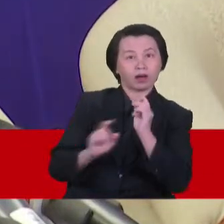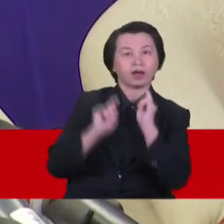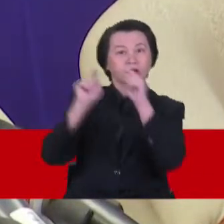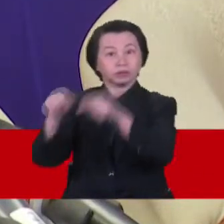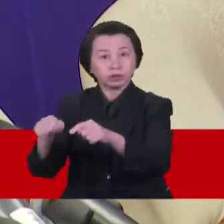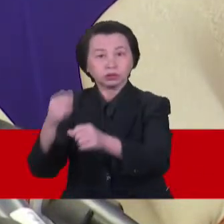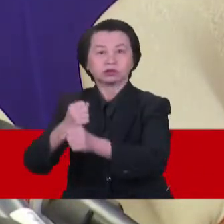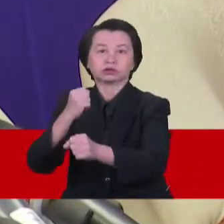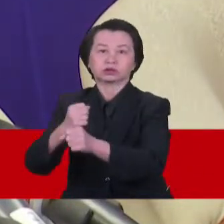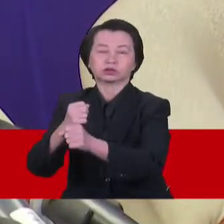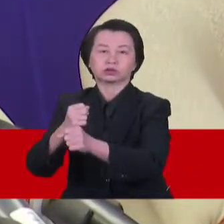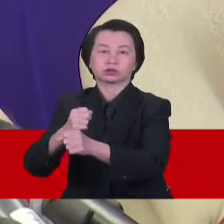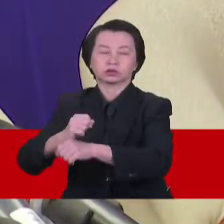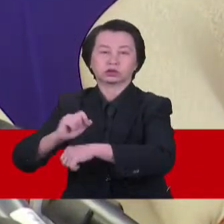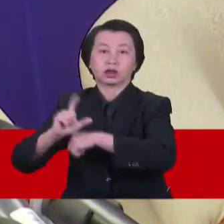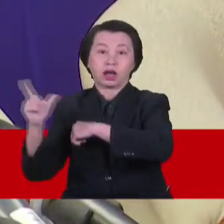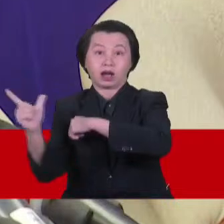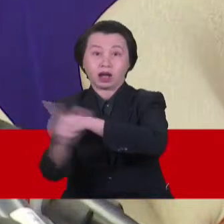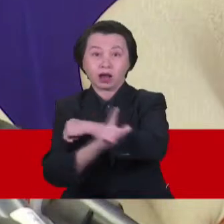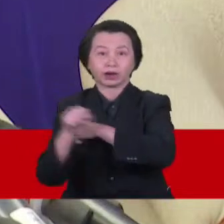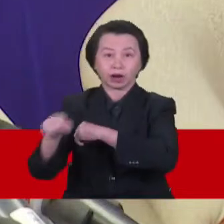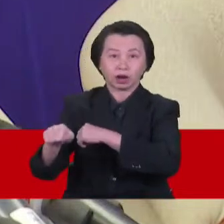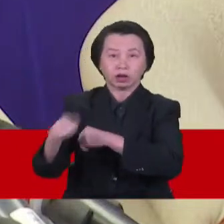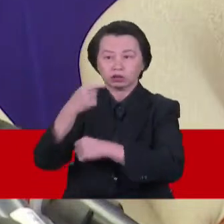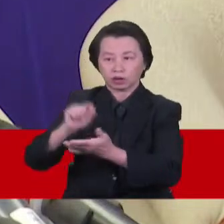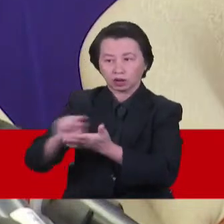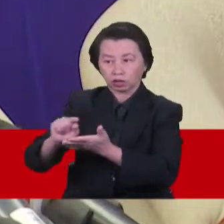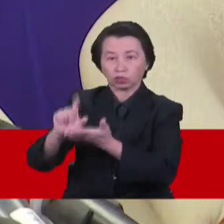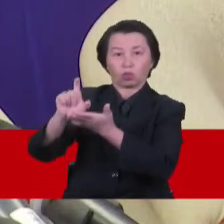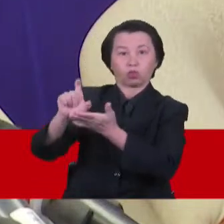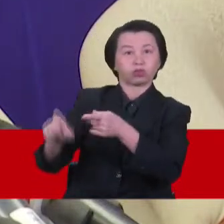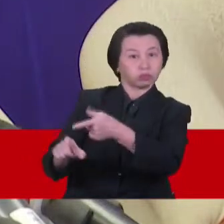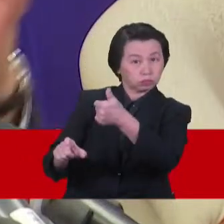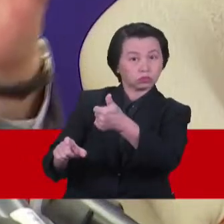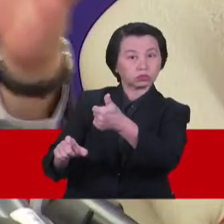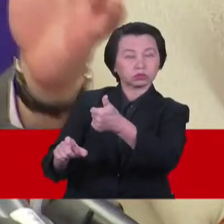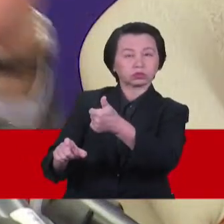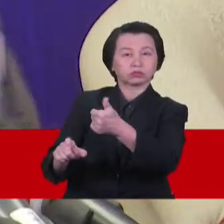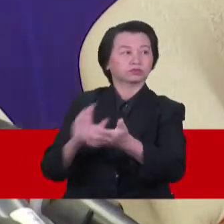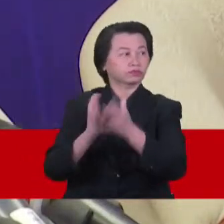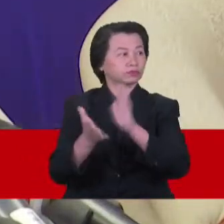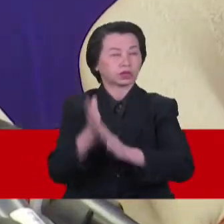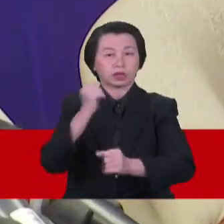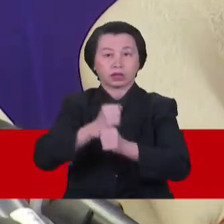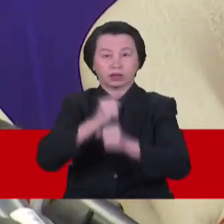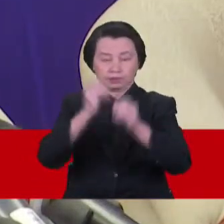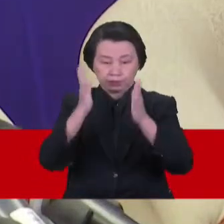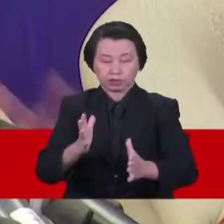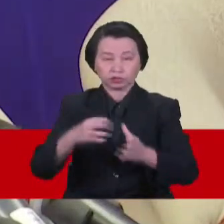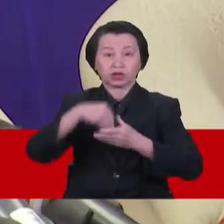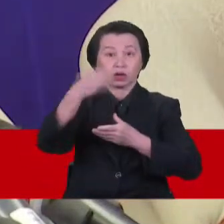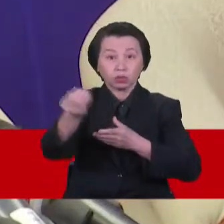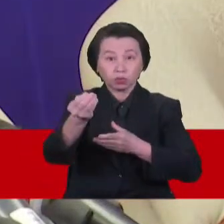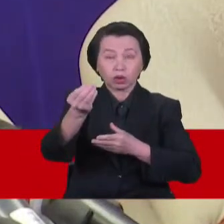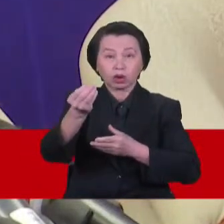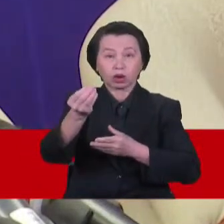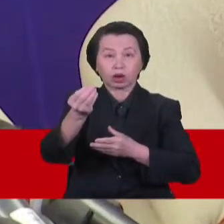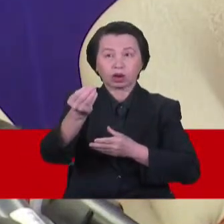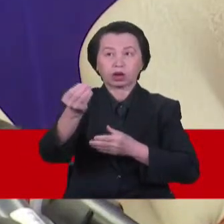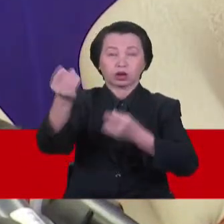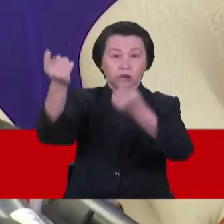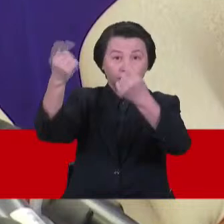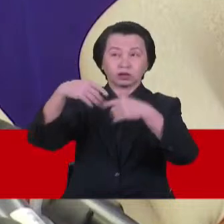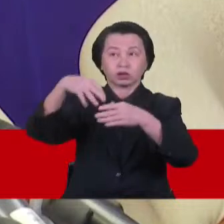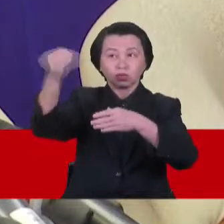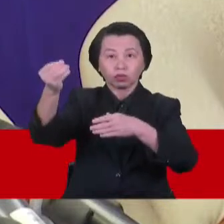sebab lebih apa, gaji mungkin lebih besar lah. Jadi pekerja asing masuk pun dia